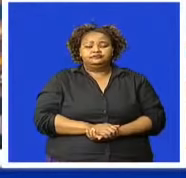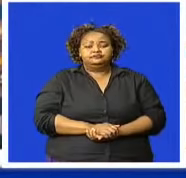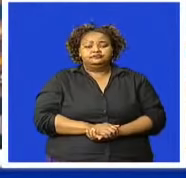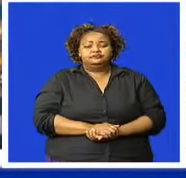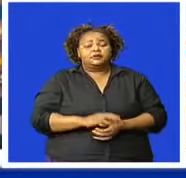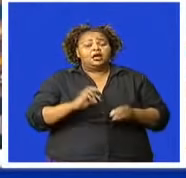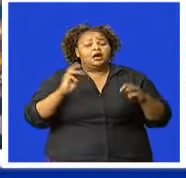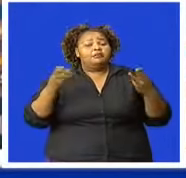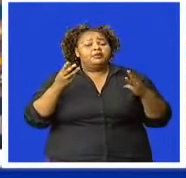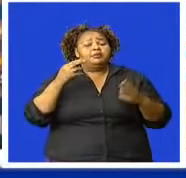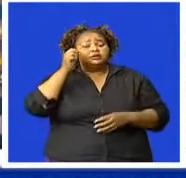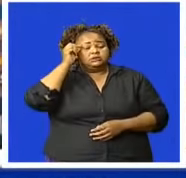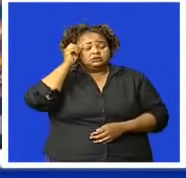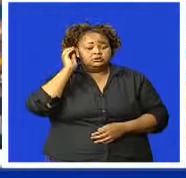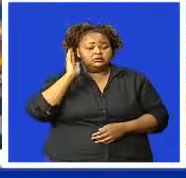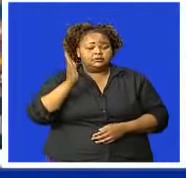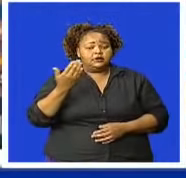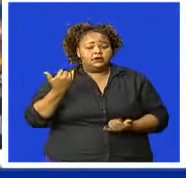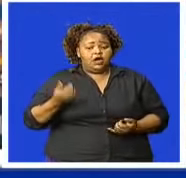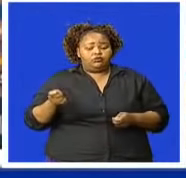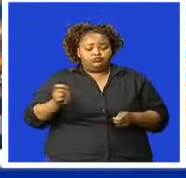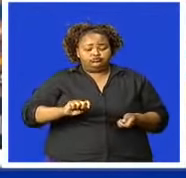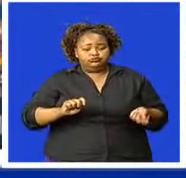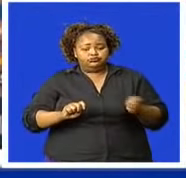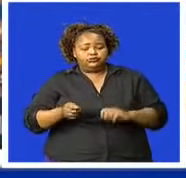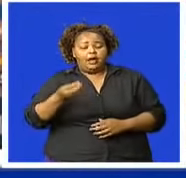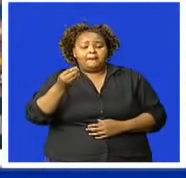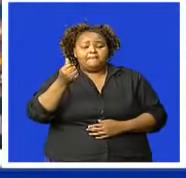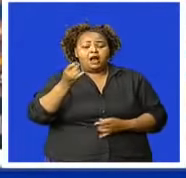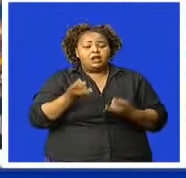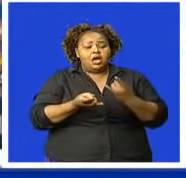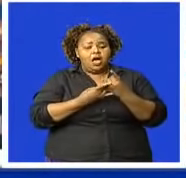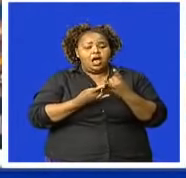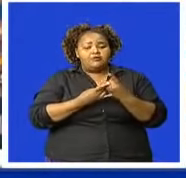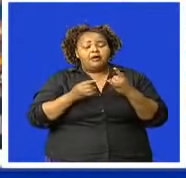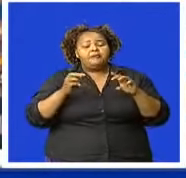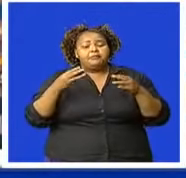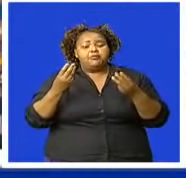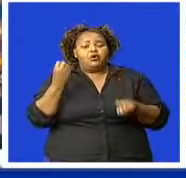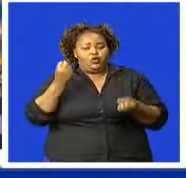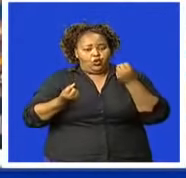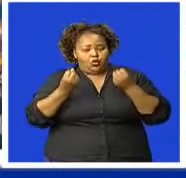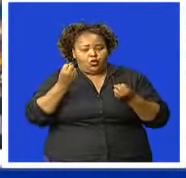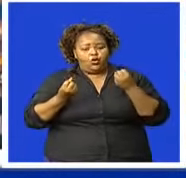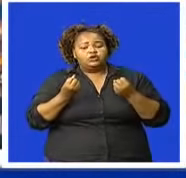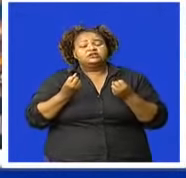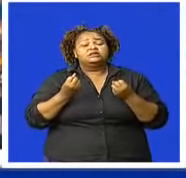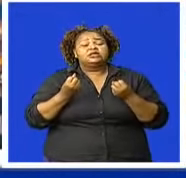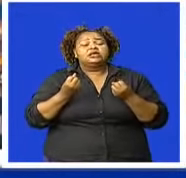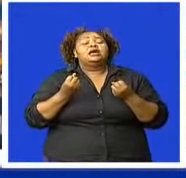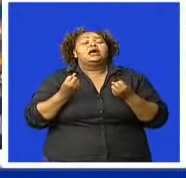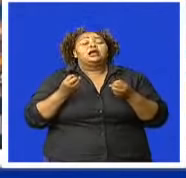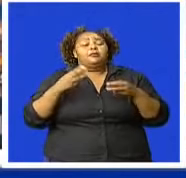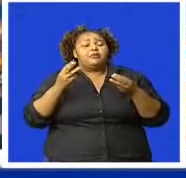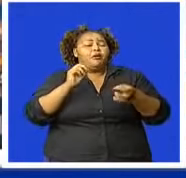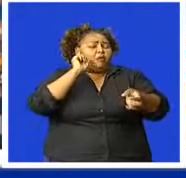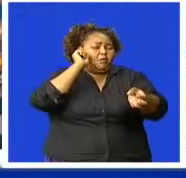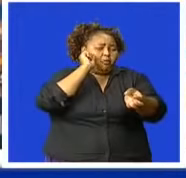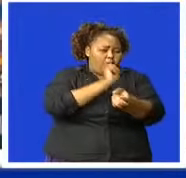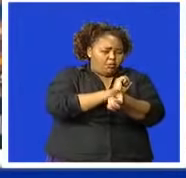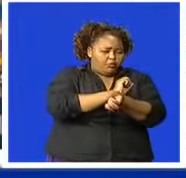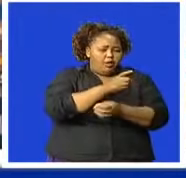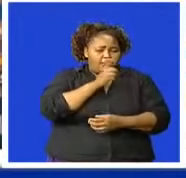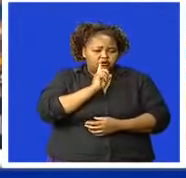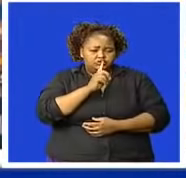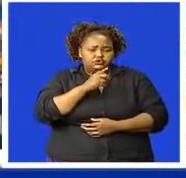Sive sasesigangeni sesihlanganise imali letita uhlangabezana indleko tasenkandolo talabo lababoshelwe tinsolo tekudlisa